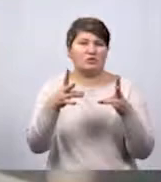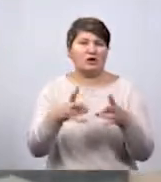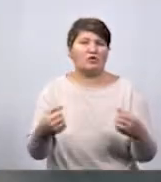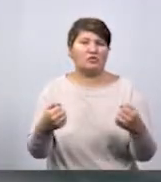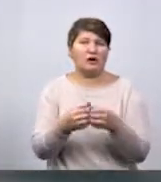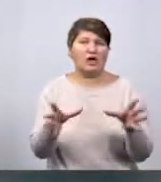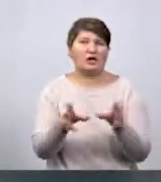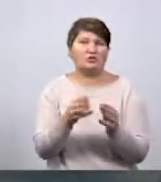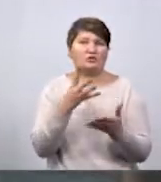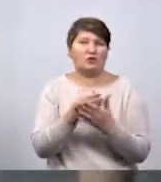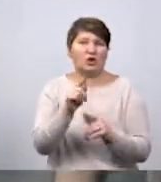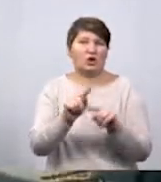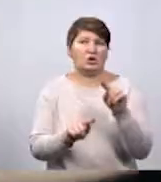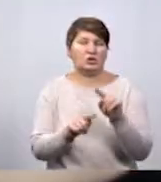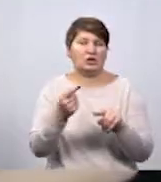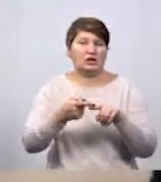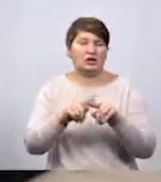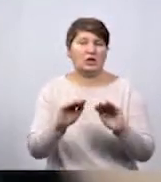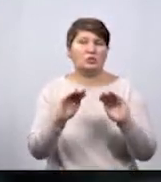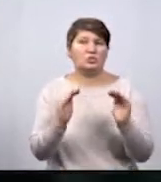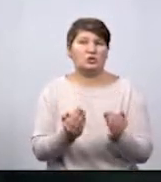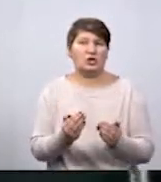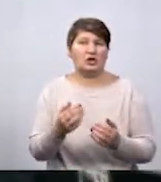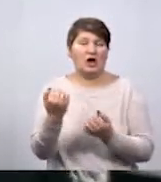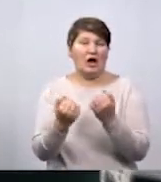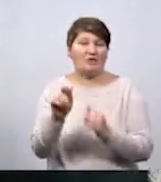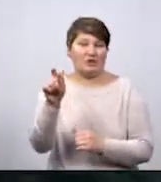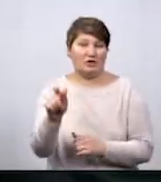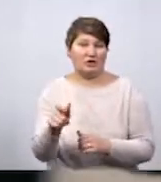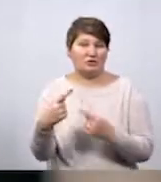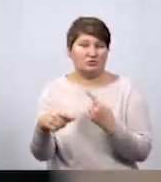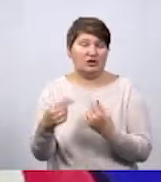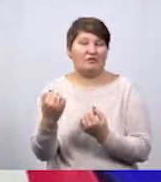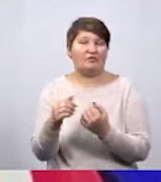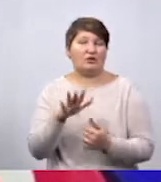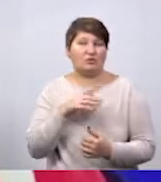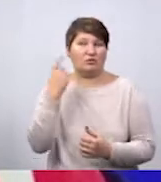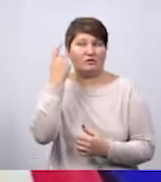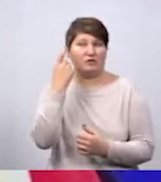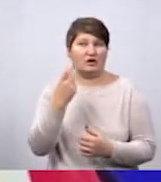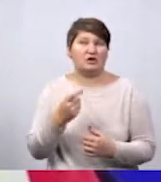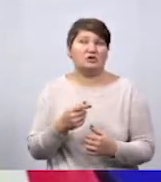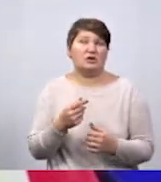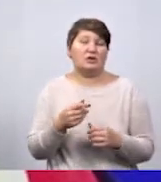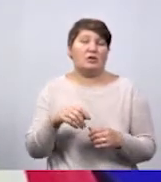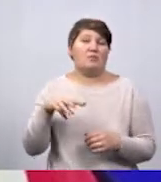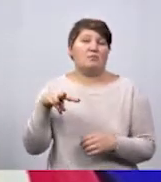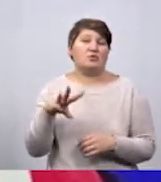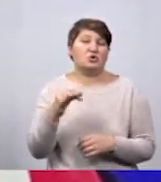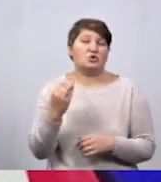разом зі своєю родиною. За сюжетом ролика, водій іншої автівки був нетверезим. Ми з Мішою Думанським, режисером